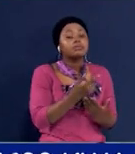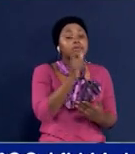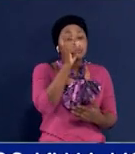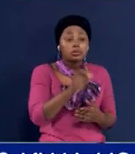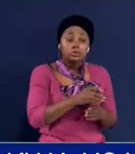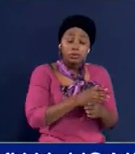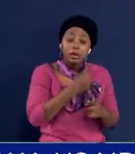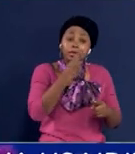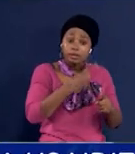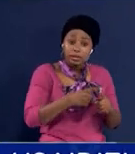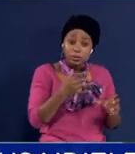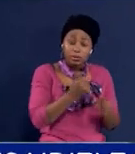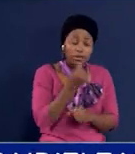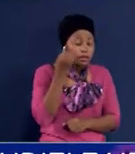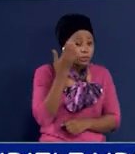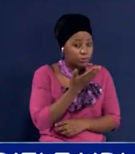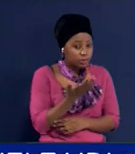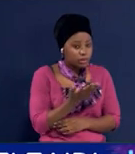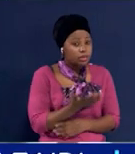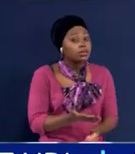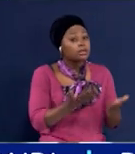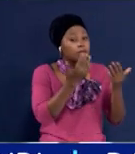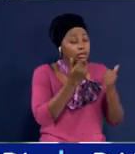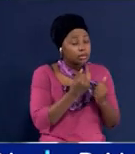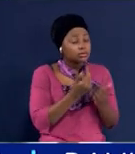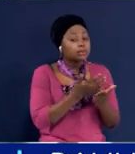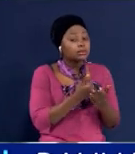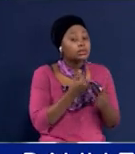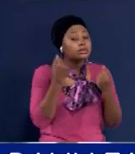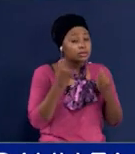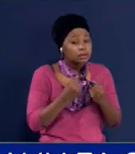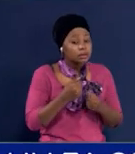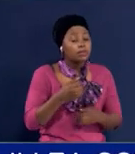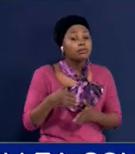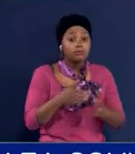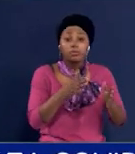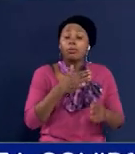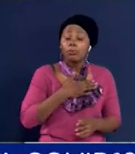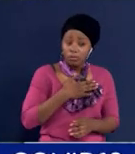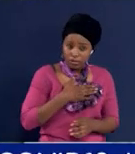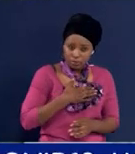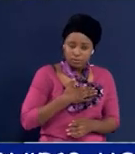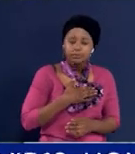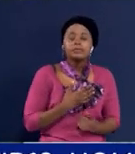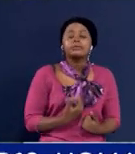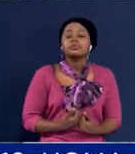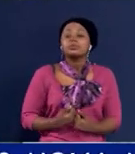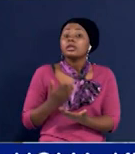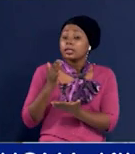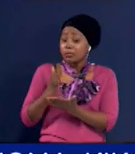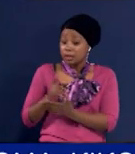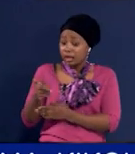mtumiaji katika hatari ya kupata magonjwa mengine yanaweza kusababishia shida ya mfumo wa upumuaji. Ni kweli, matumizi ambayo si